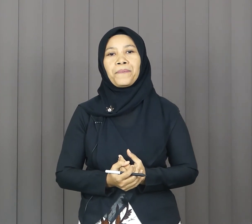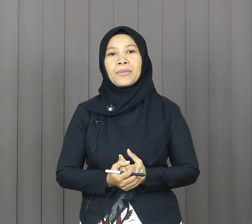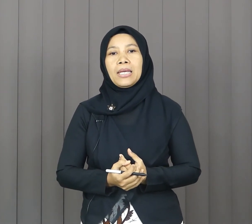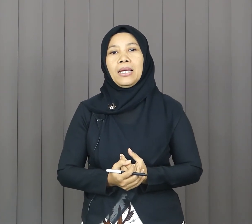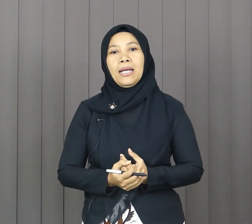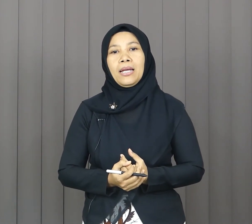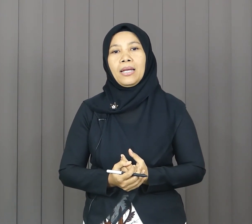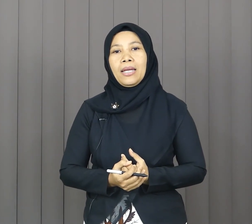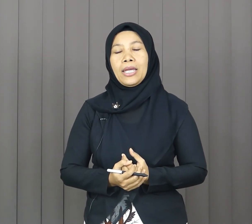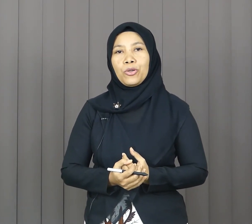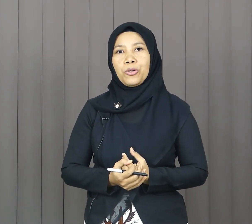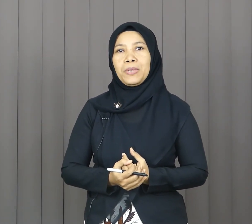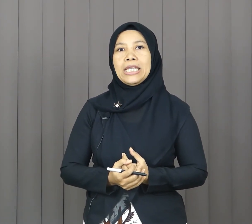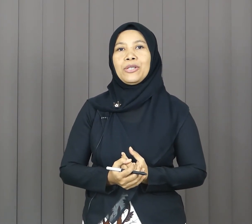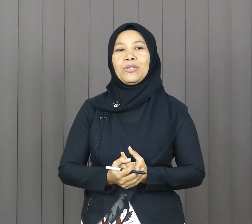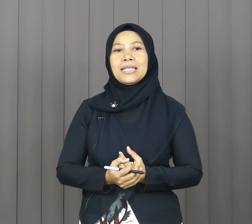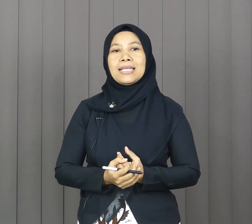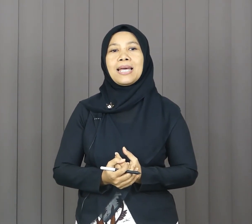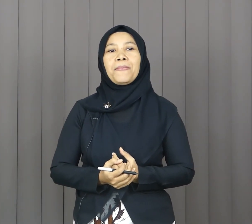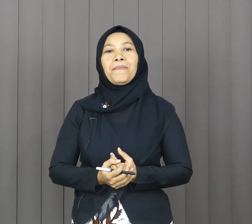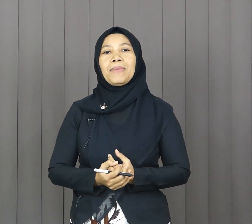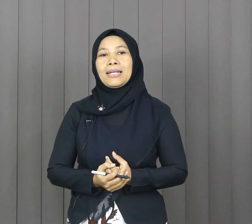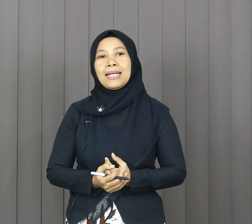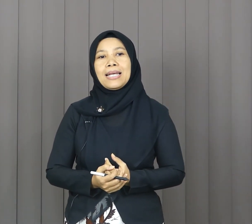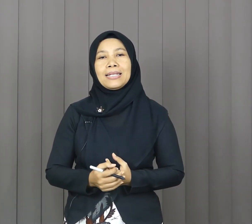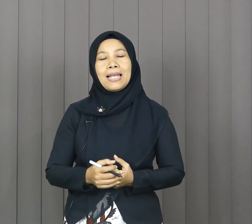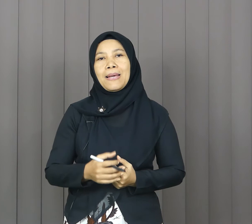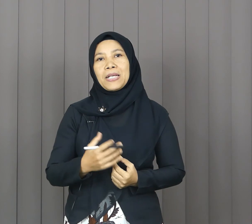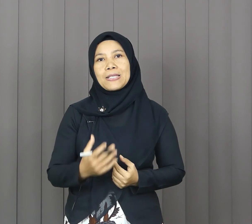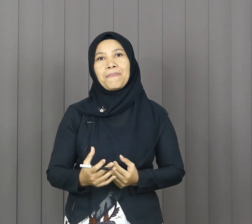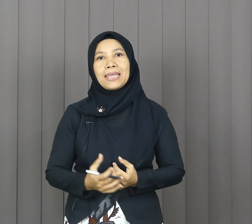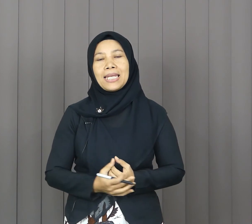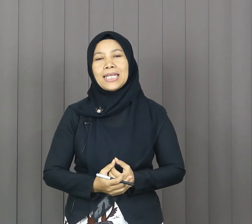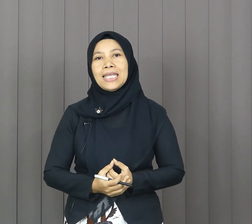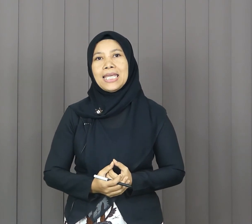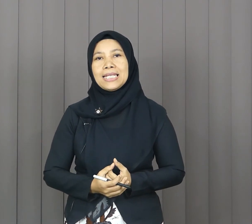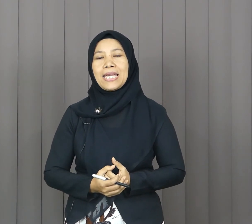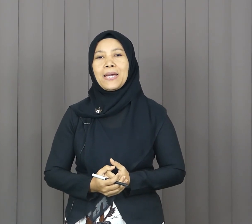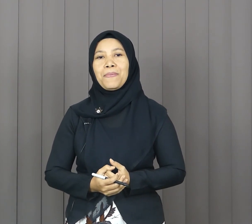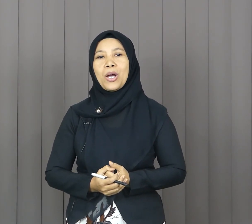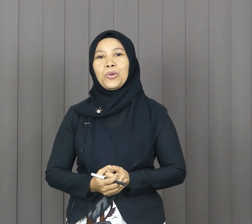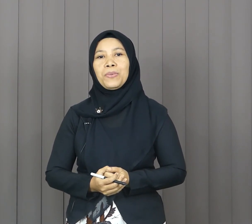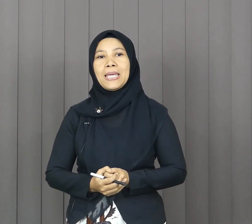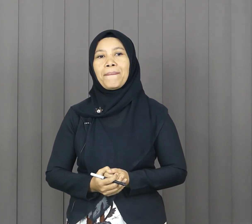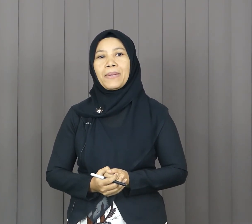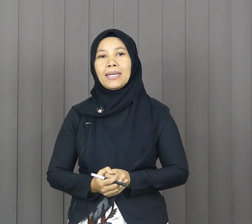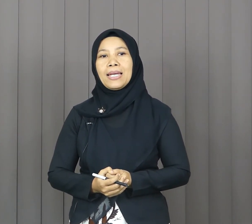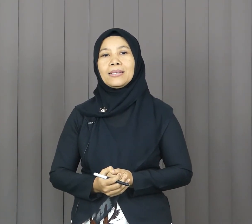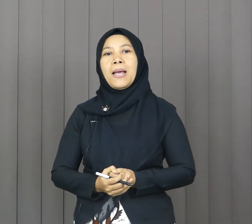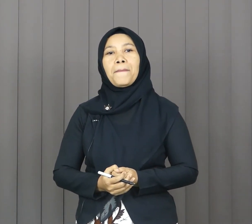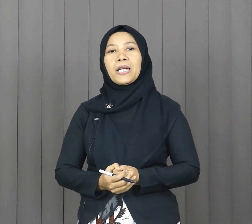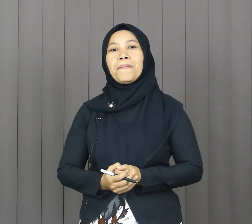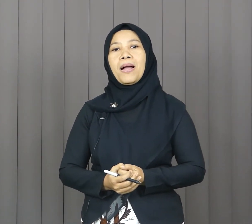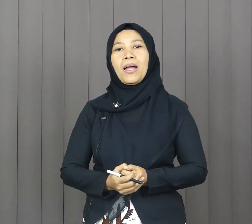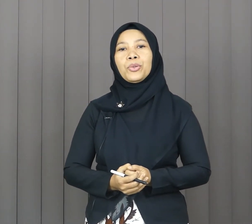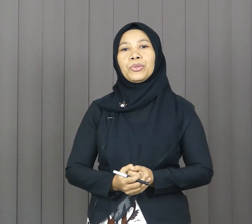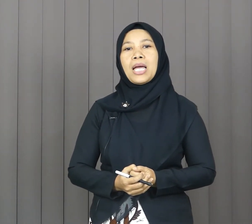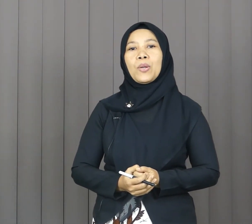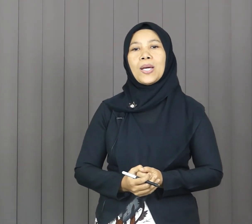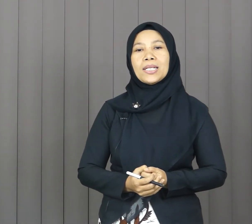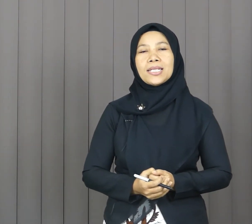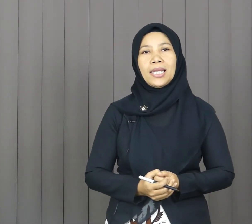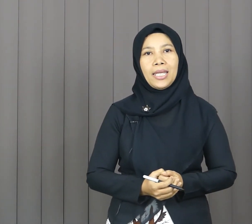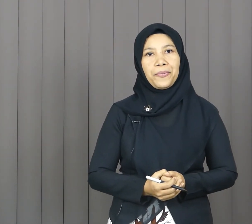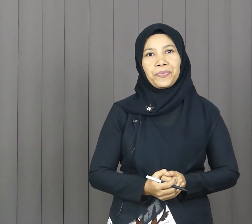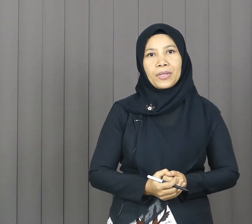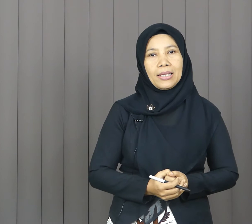pembangunan ekonomi di Indonesia, maka dalam kesempatan ini saya mau menyampaikan perkembangan utang